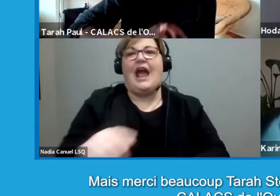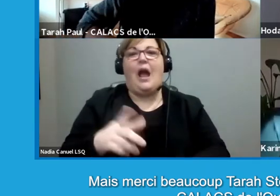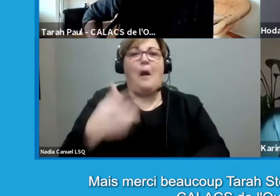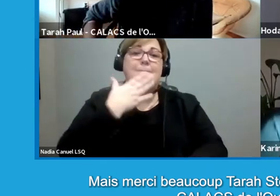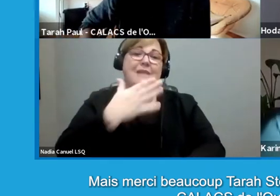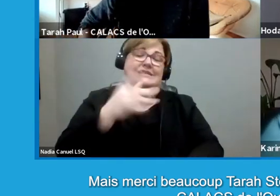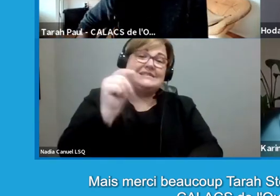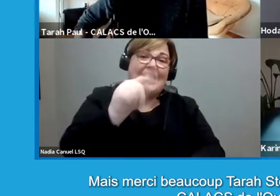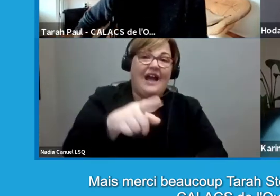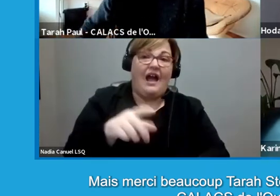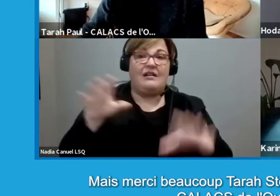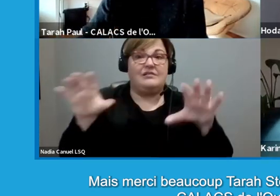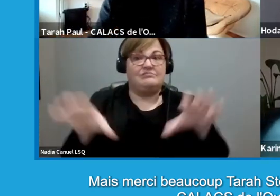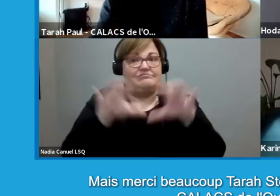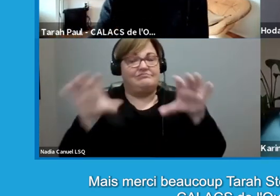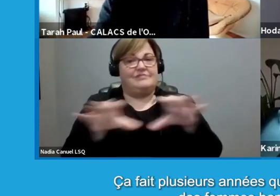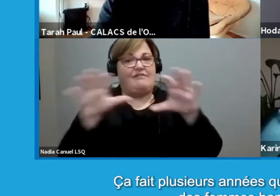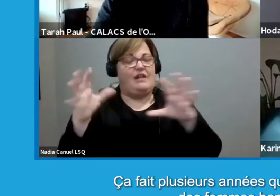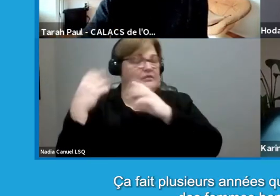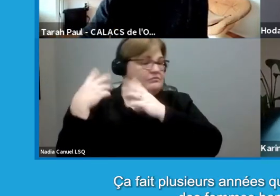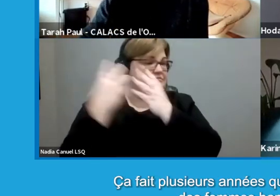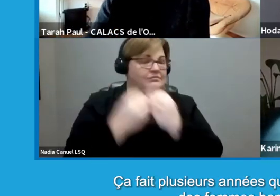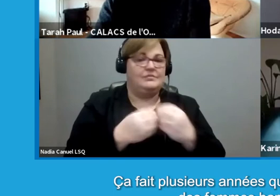Steffi, de faire ce travail au CALACS de l'Ouest de l'Île.